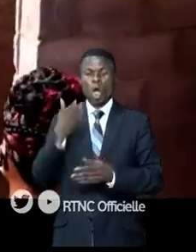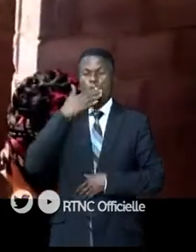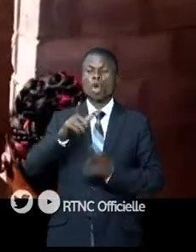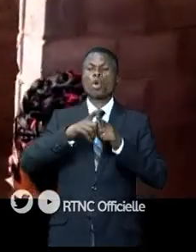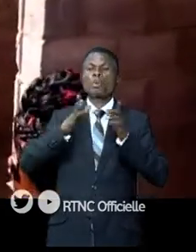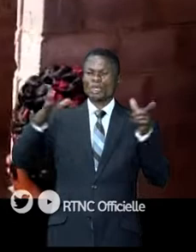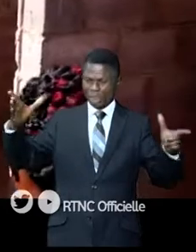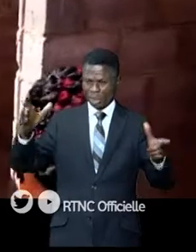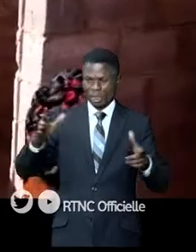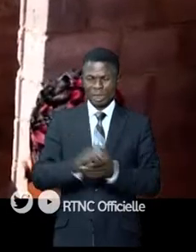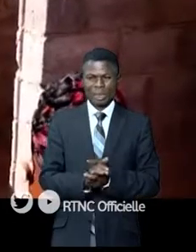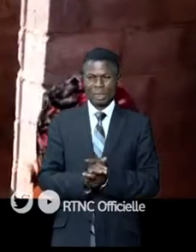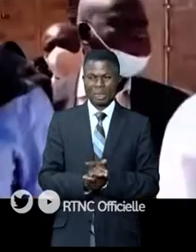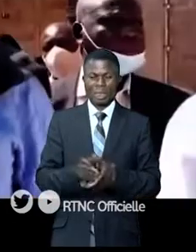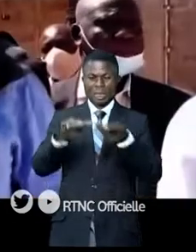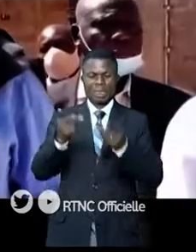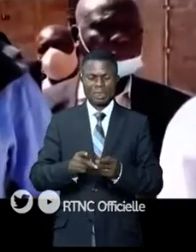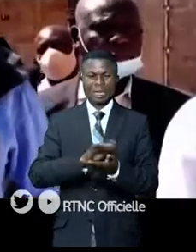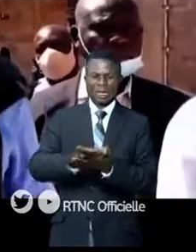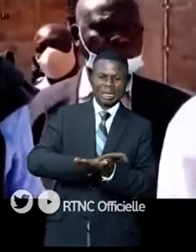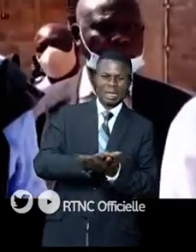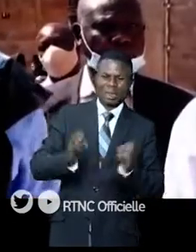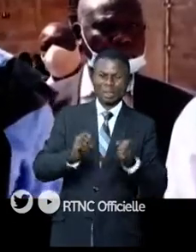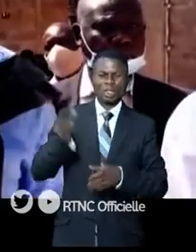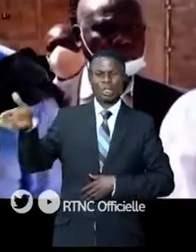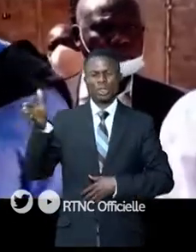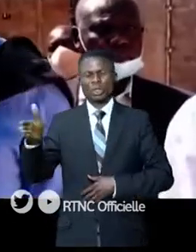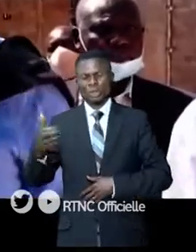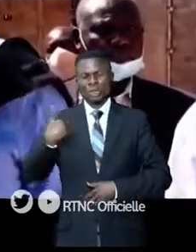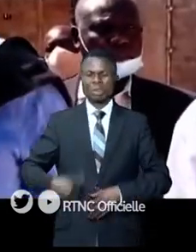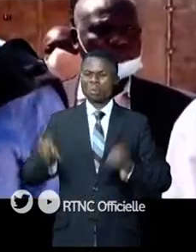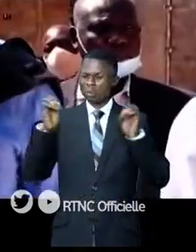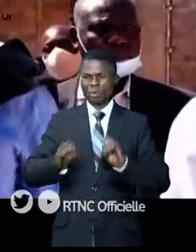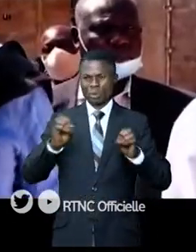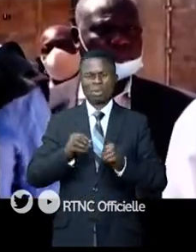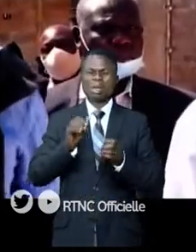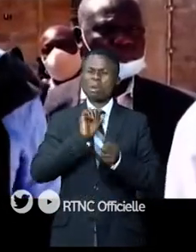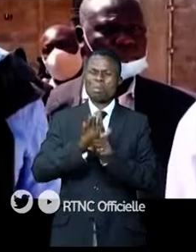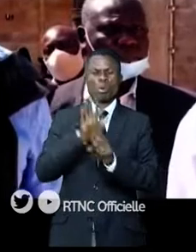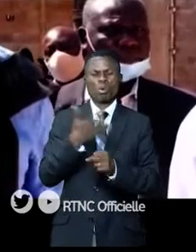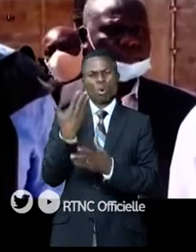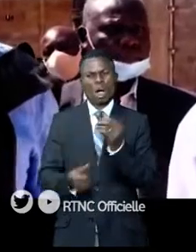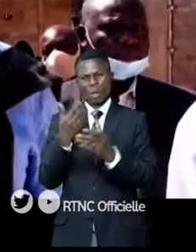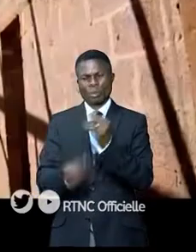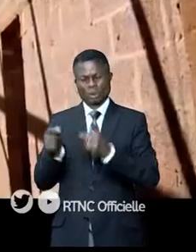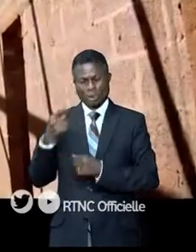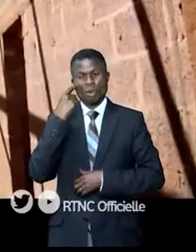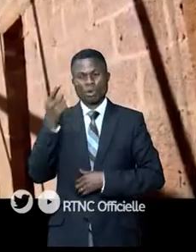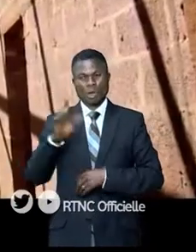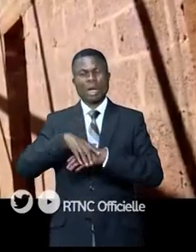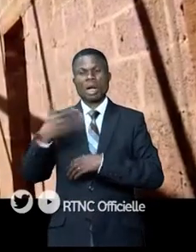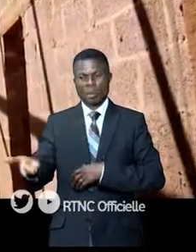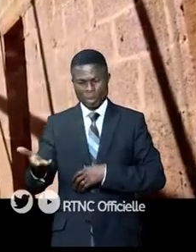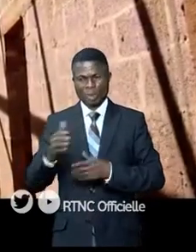général de référence, il n'y a pas de salle de réanimation, il n'y a pas de chambre VIP, il n'y a pas, on s'est contenté de ce qu'il y a. À un moment, il